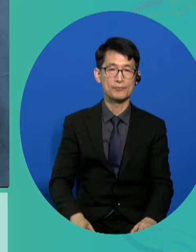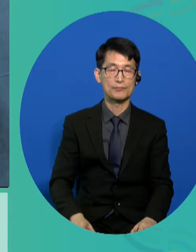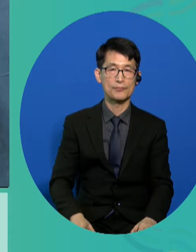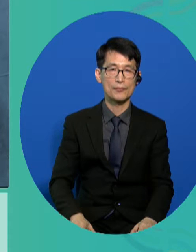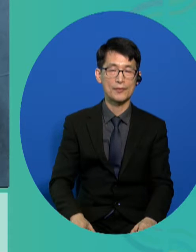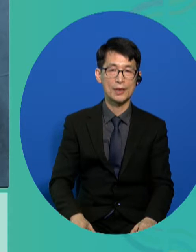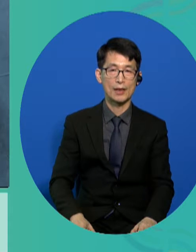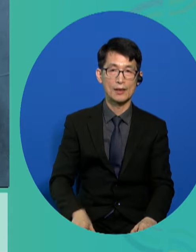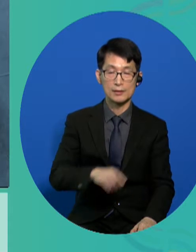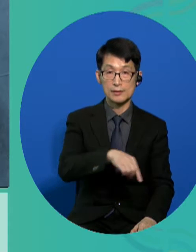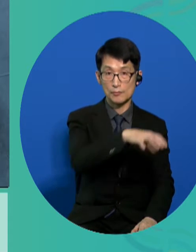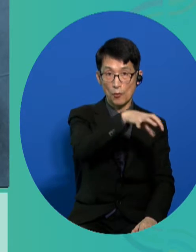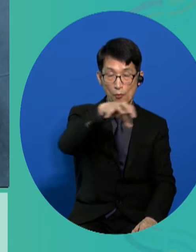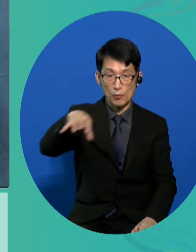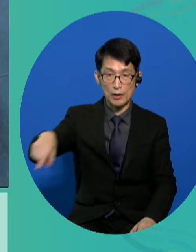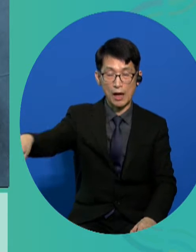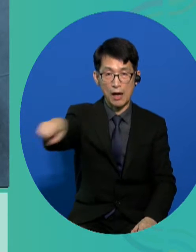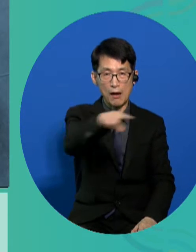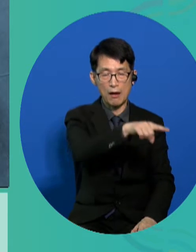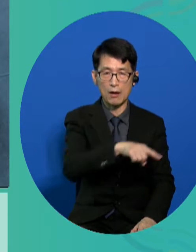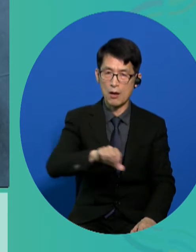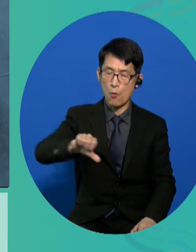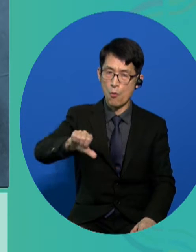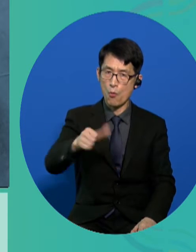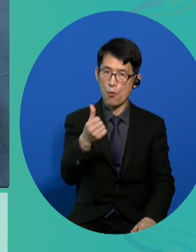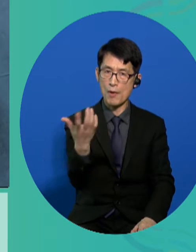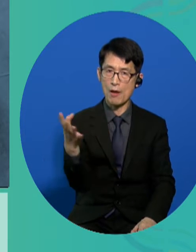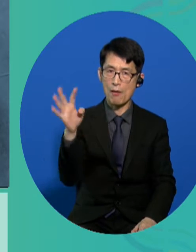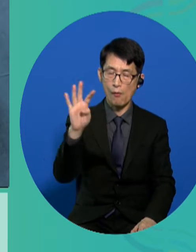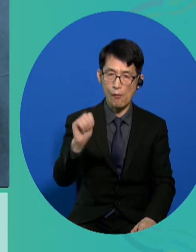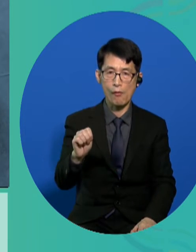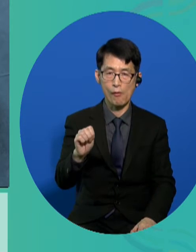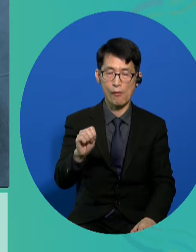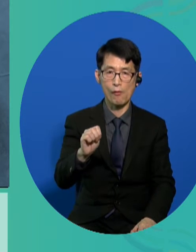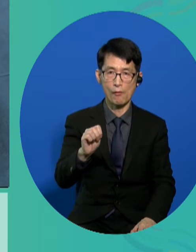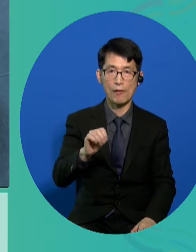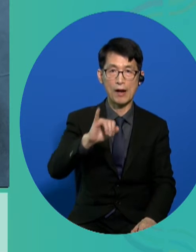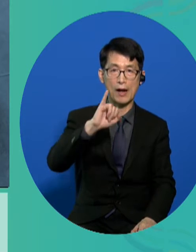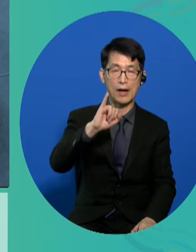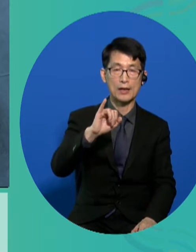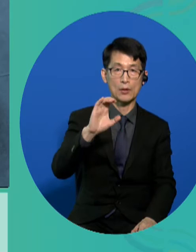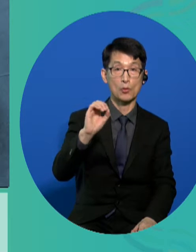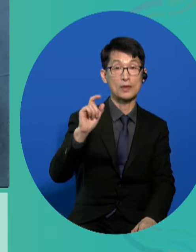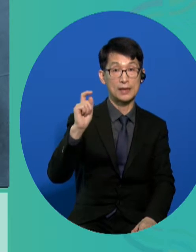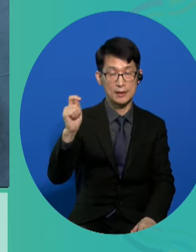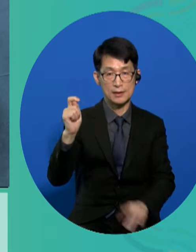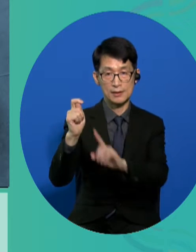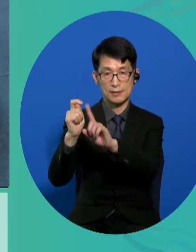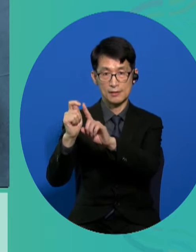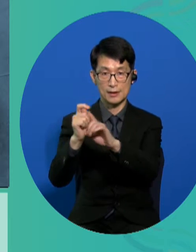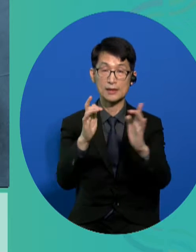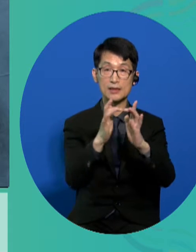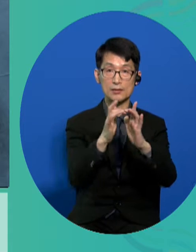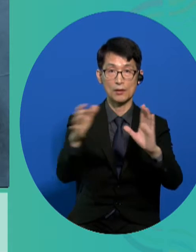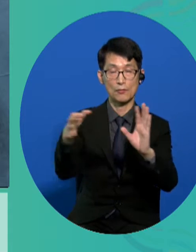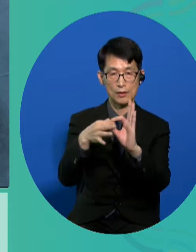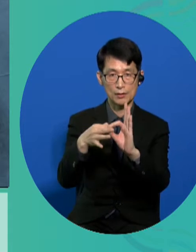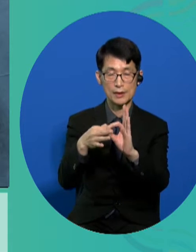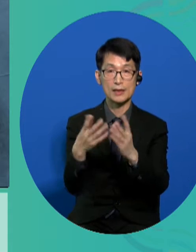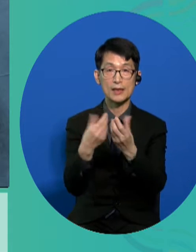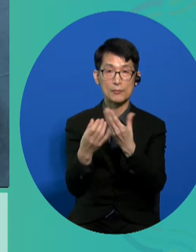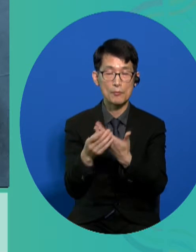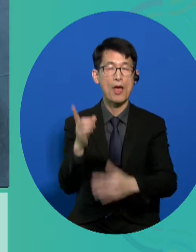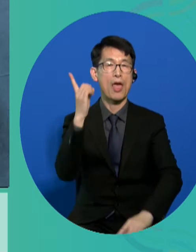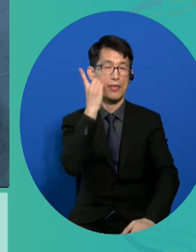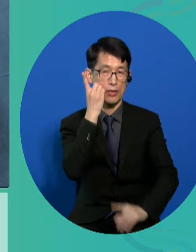지역에서 일어나고 있죠. 500억 개의 IoT 또는 사물 인터넷 장치가 인터넷과 서로 연결되어 있습니다. 휴대전화,